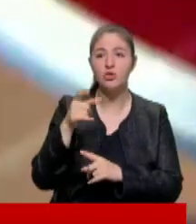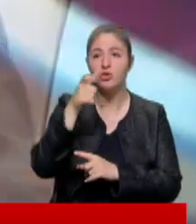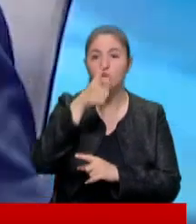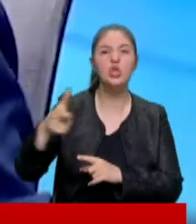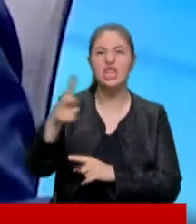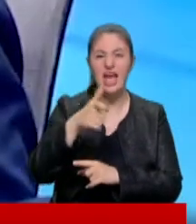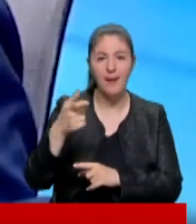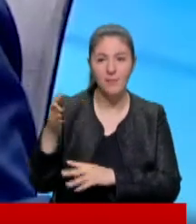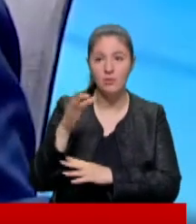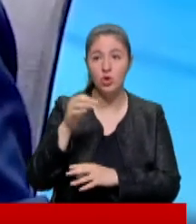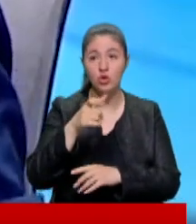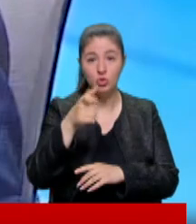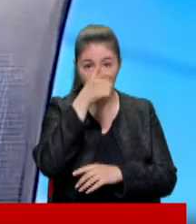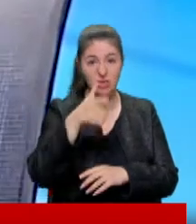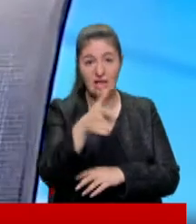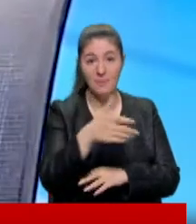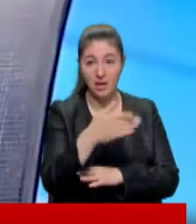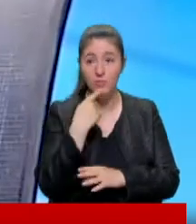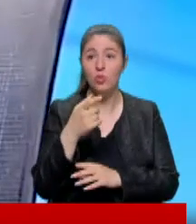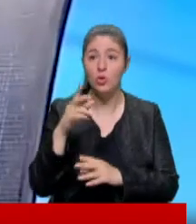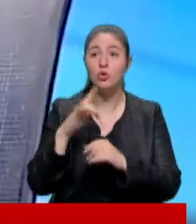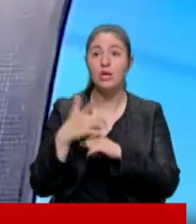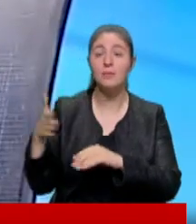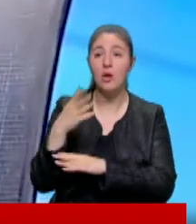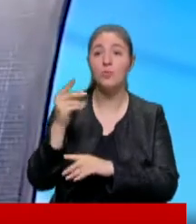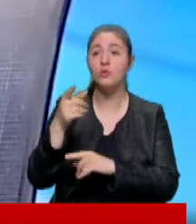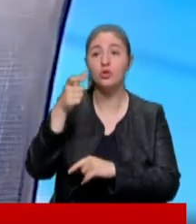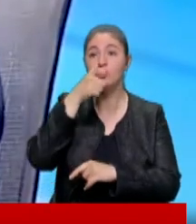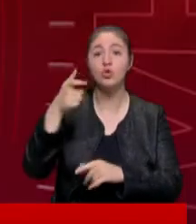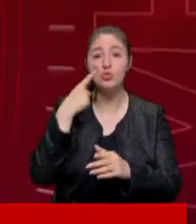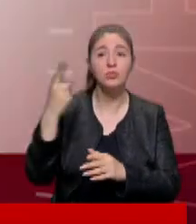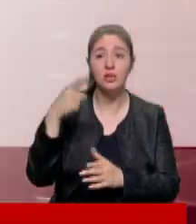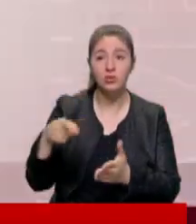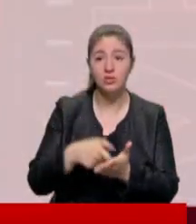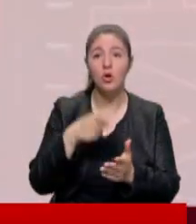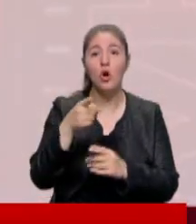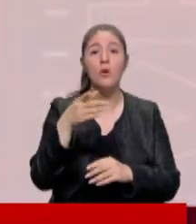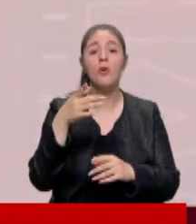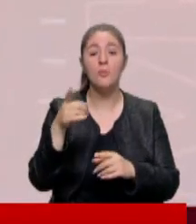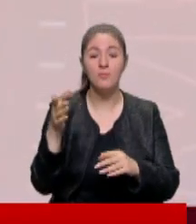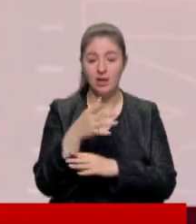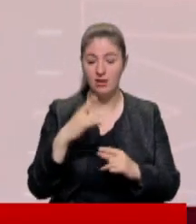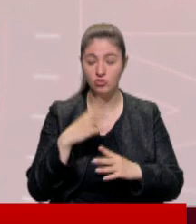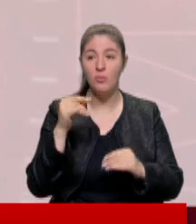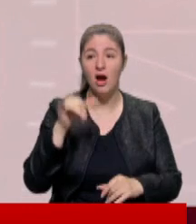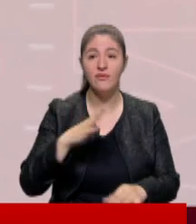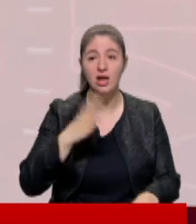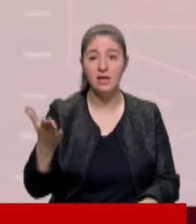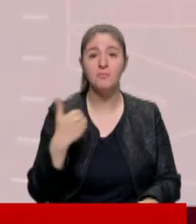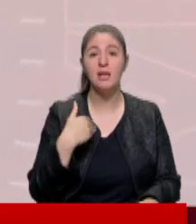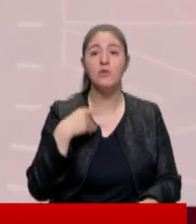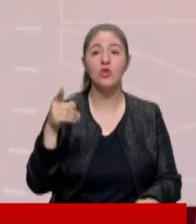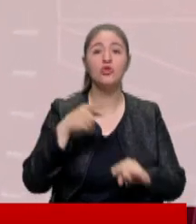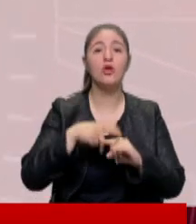bayrağı değil mi? Türkiye bayrağı mı denmeli evet, diyorsunuz? Evet, ülkelerin bayrağı olur ve bu ülkenin adı Türkiye Cumhuriyeti. Onun o bayraktan rahatsız olma hakkı varsa benim